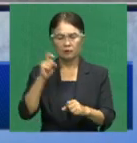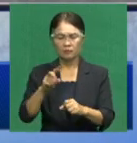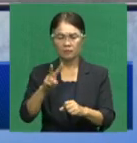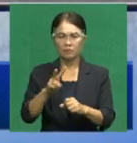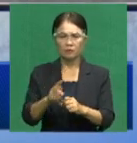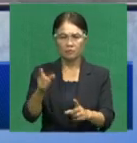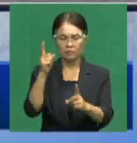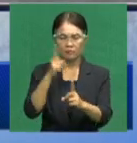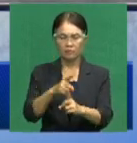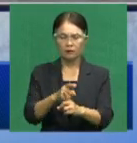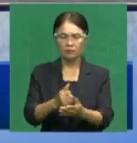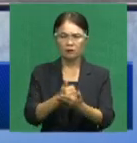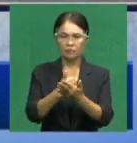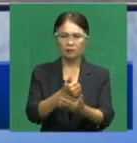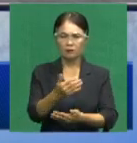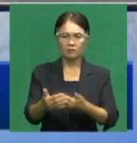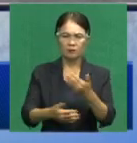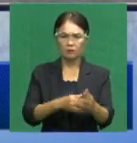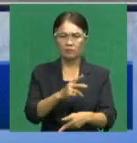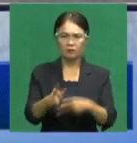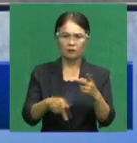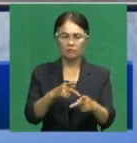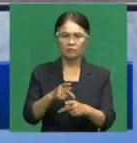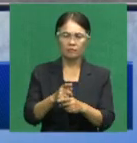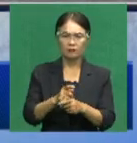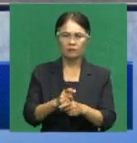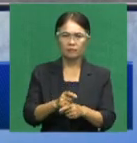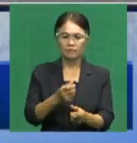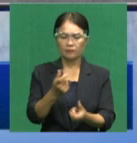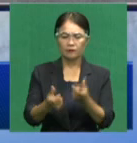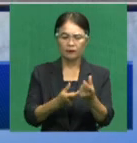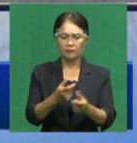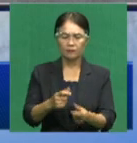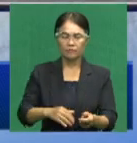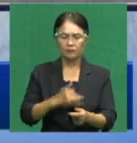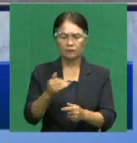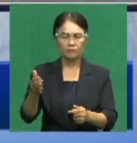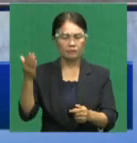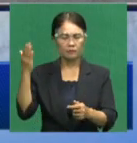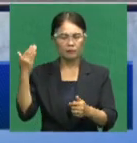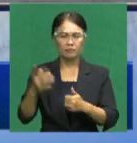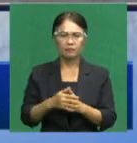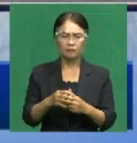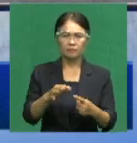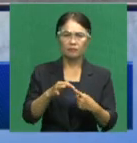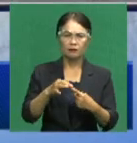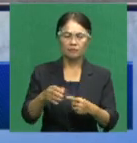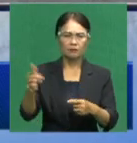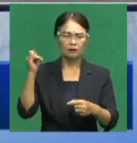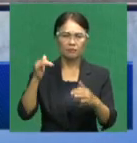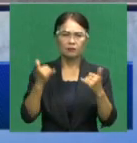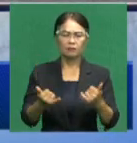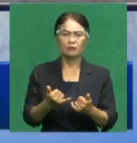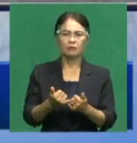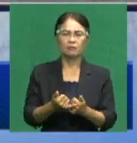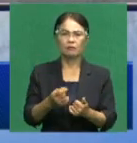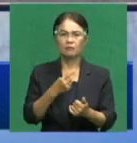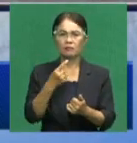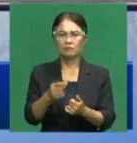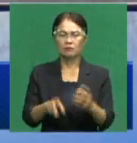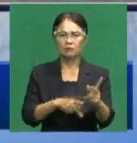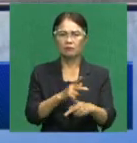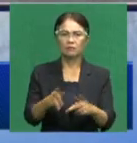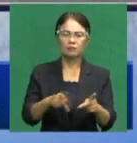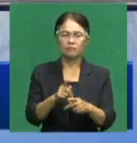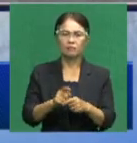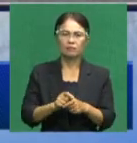ទី2ទៀតដើម្បីជួយសម្រួលទៅដល់ប្រជាពលរដ្ឋការធ្វើដំណើរដោយសារតែកន្លងទៅជាពិសេសគឺម្សិលមិញតែម្ដងគឺមានការលើកឡើងពីសំណាក់ប្